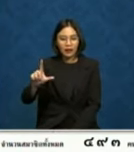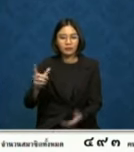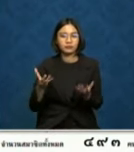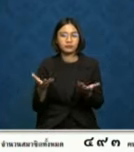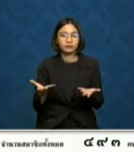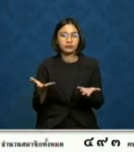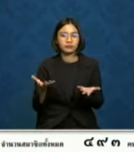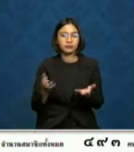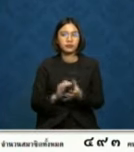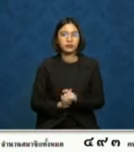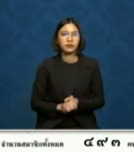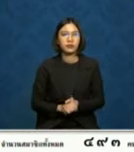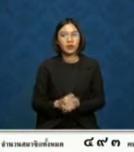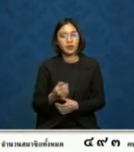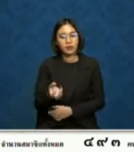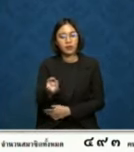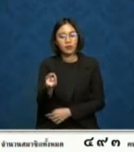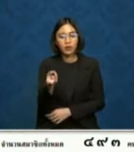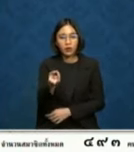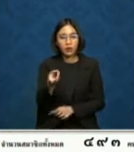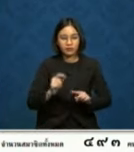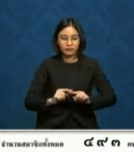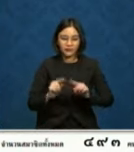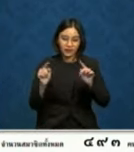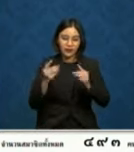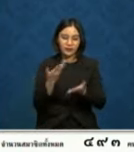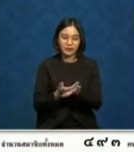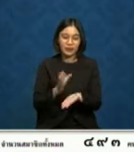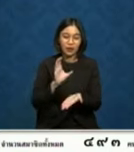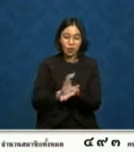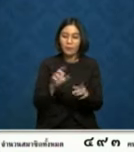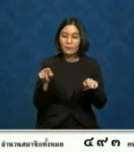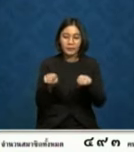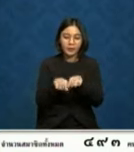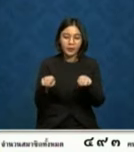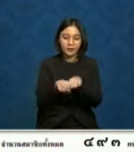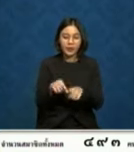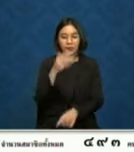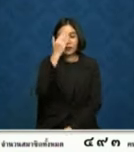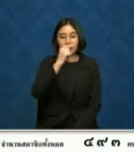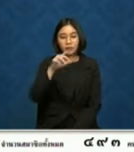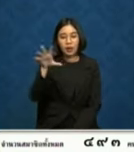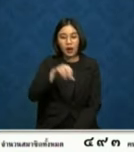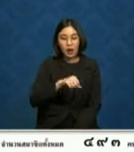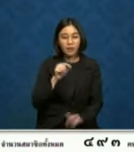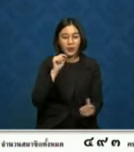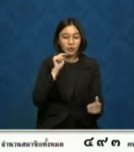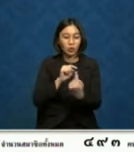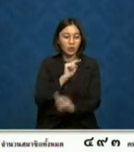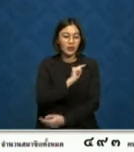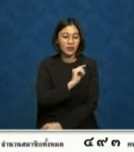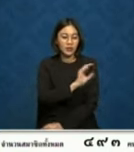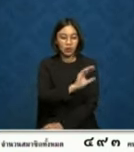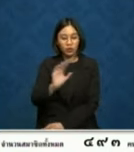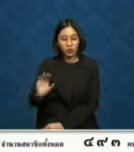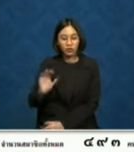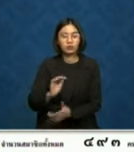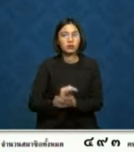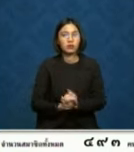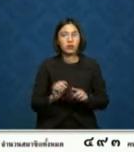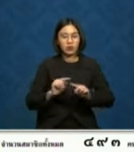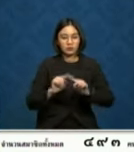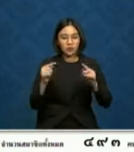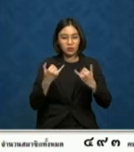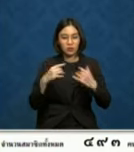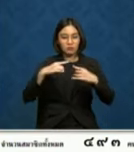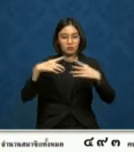ล้านมันอาจจะไม่มากแต่มันก็คือเป็นงบประมาณเช่นเดียวกันที่ท่านต้องเอาไปทำให้ตรงกับภาระหน้าที่ของท่านแต่มันไม่